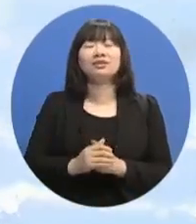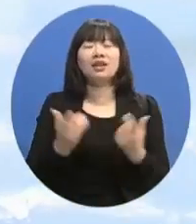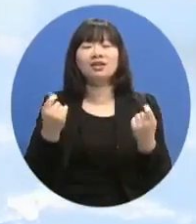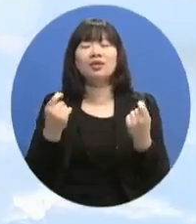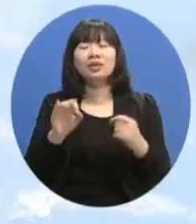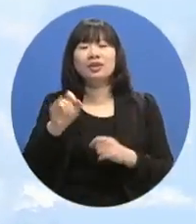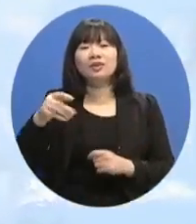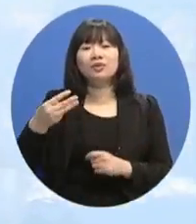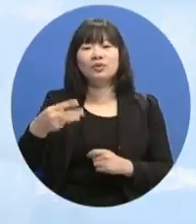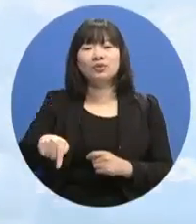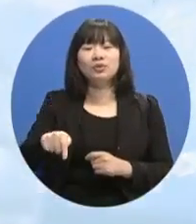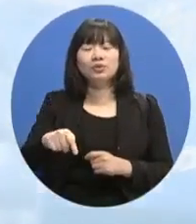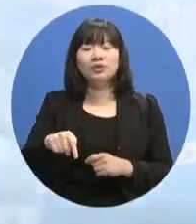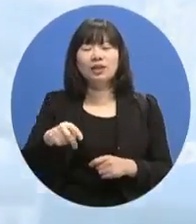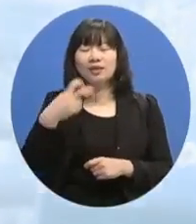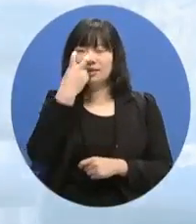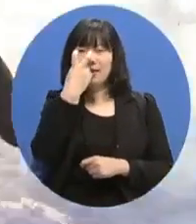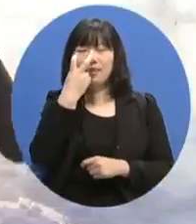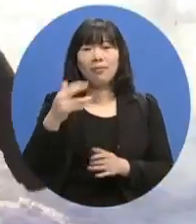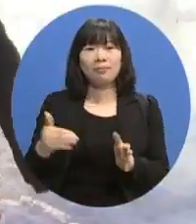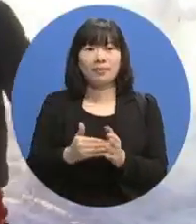그렇게 이글루 탐험을 마치더니